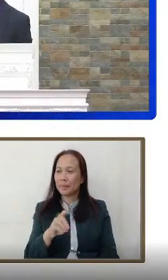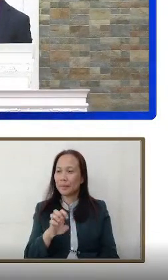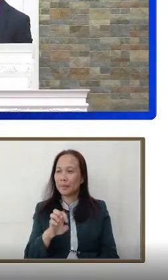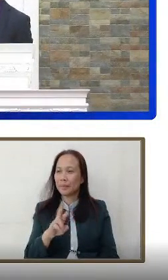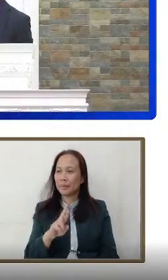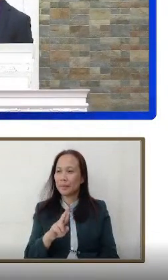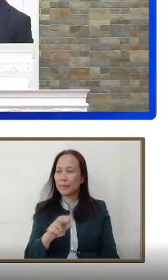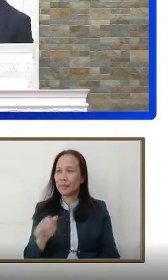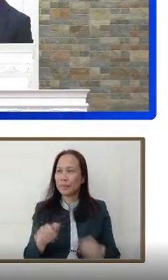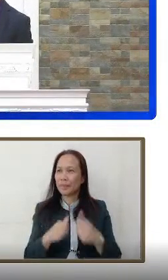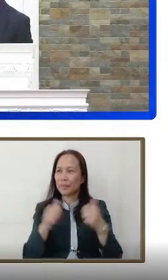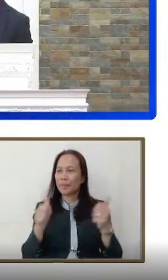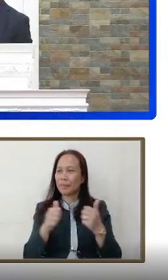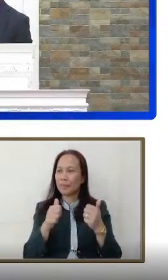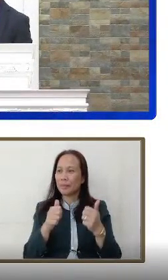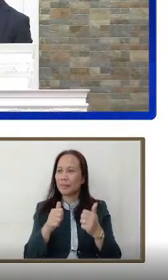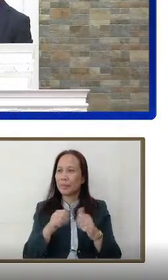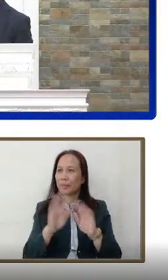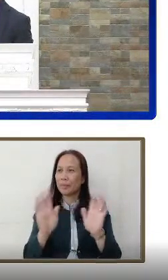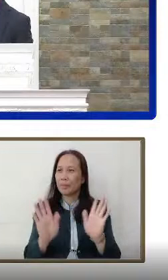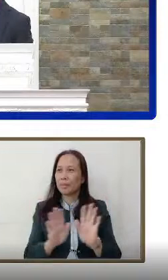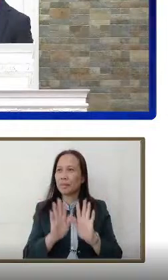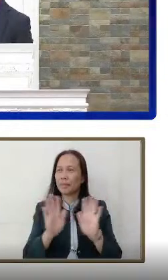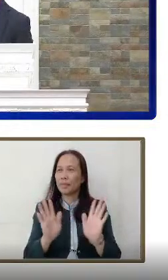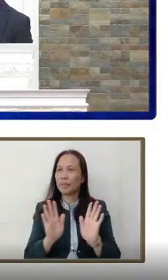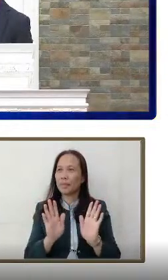rin sa Sunday, di ba?